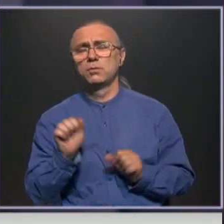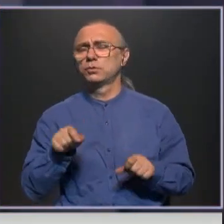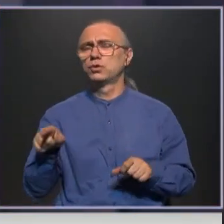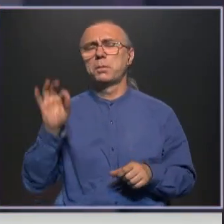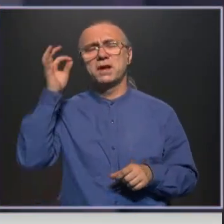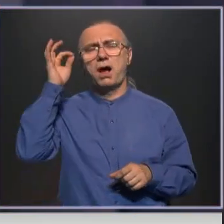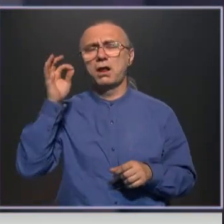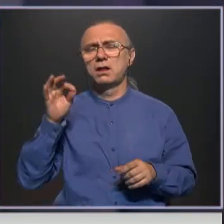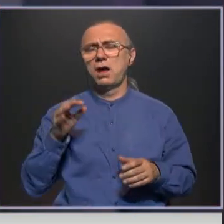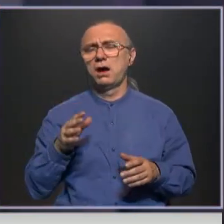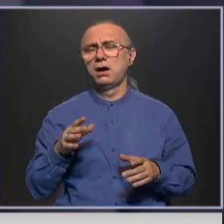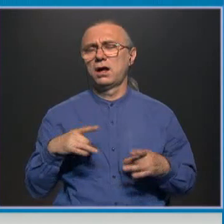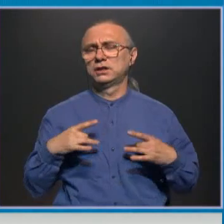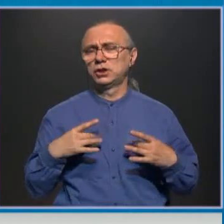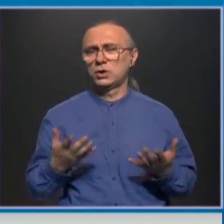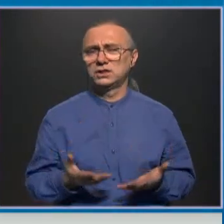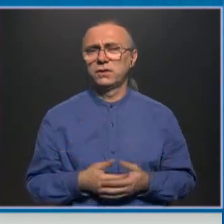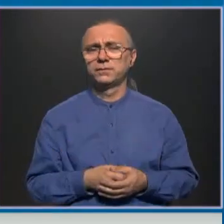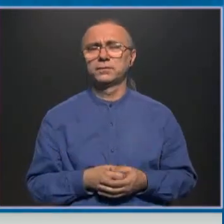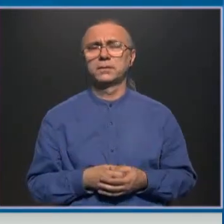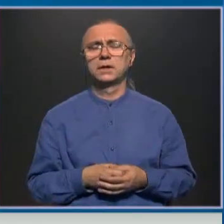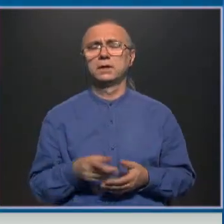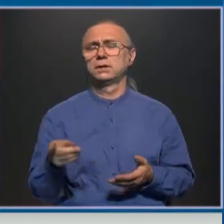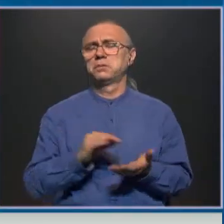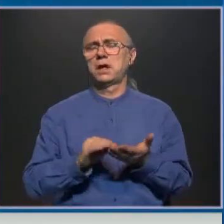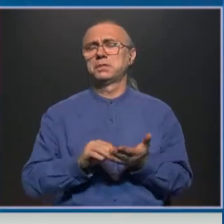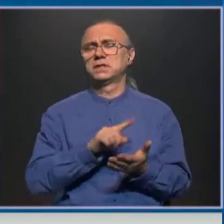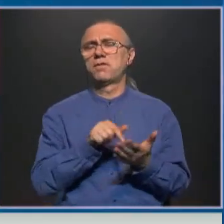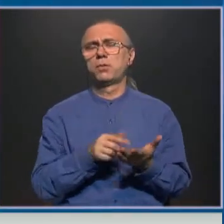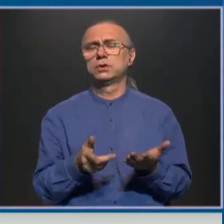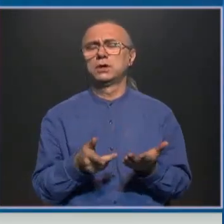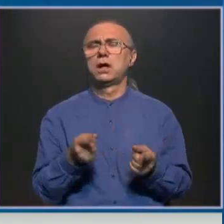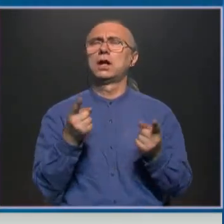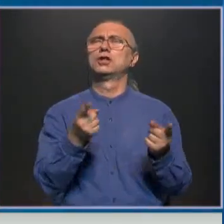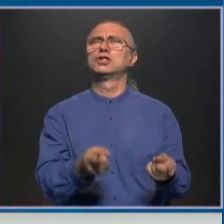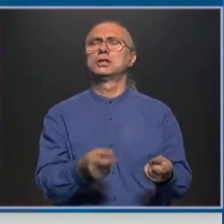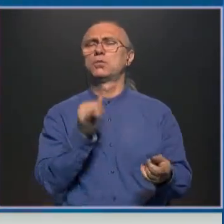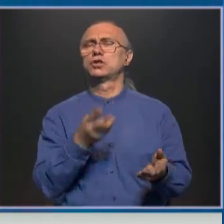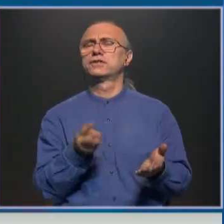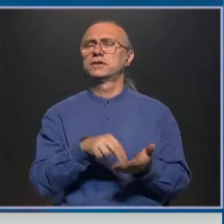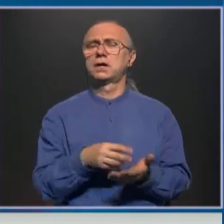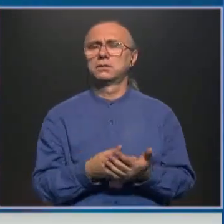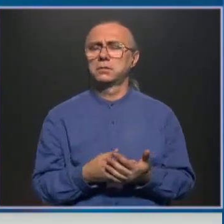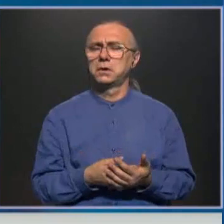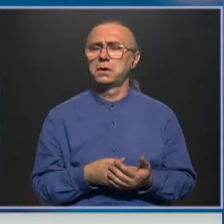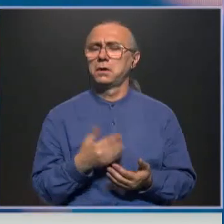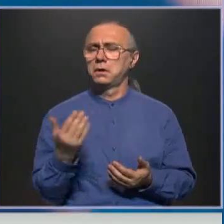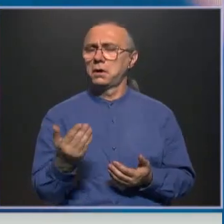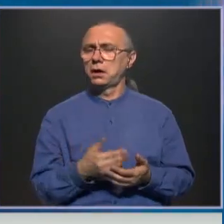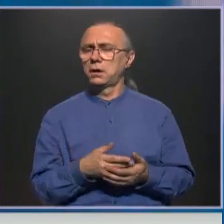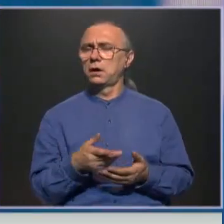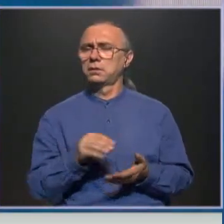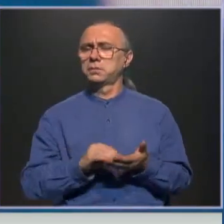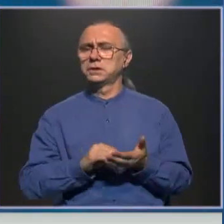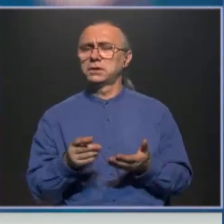есть, поскольку здесь не говорится, что она вот лежит, не может встать, или у нее боли какие-то беспокоятся, а говорит, что вот она вроде уже исповедуется, причащается,